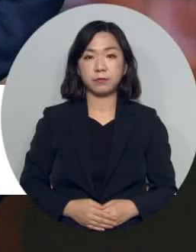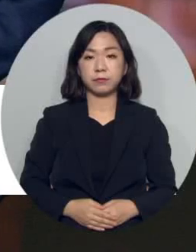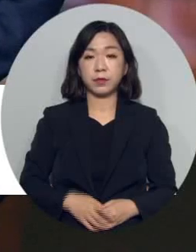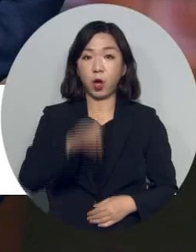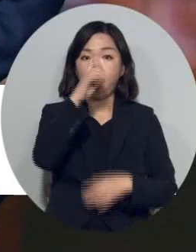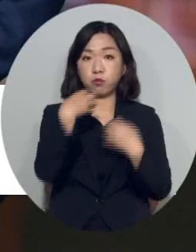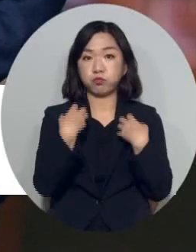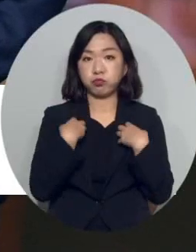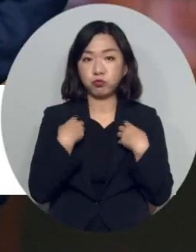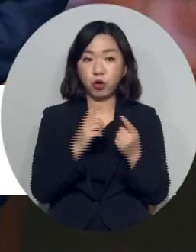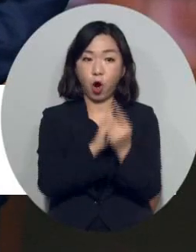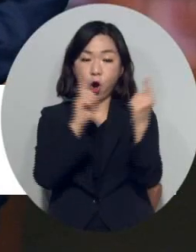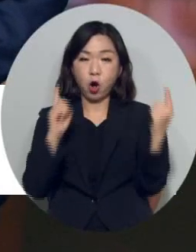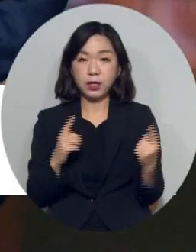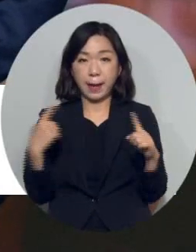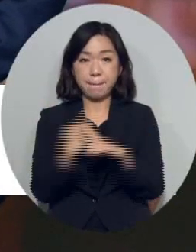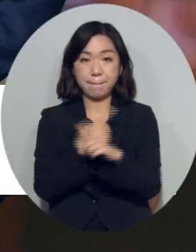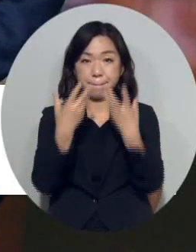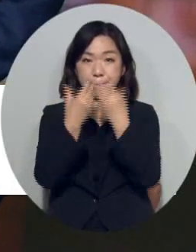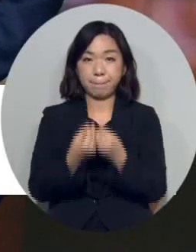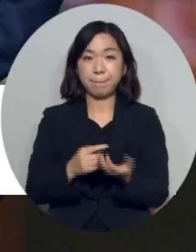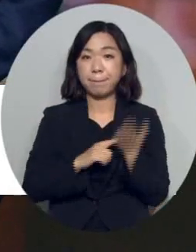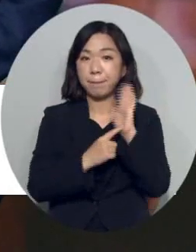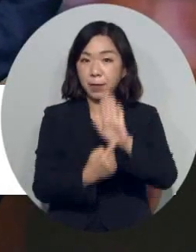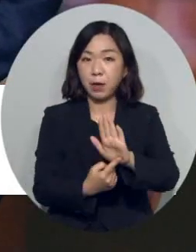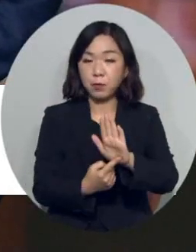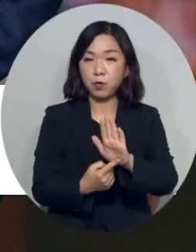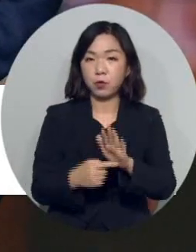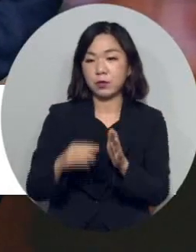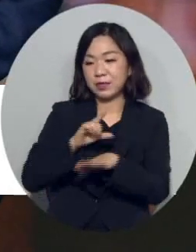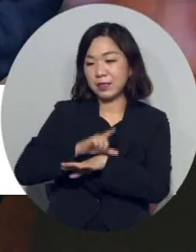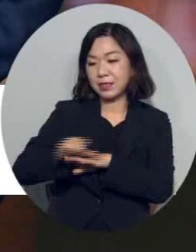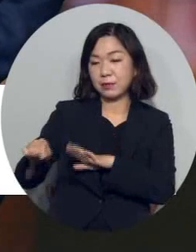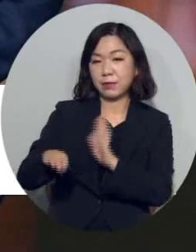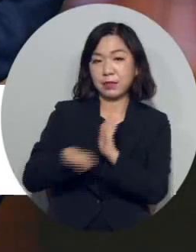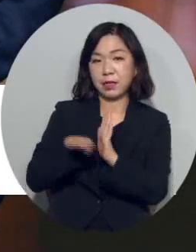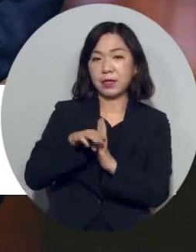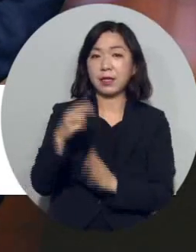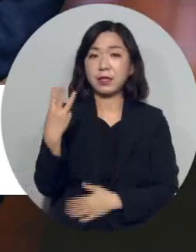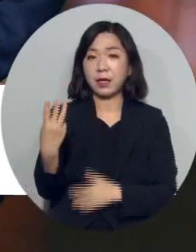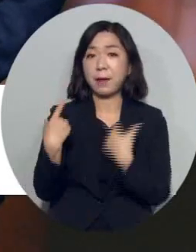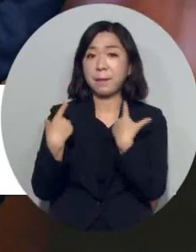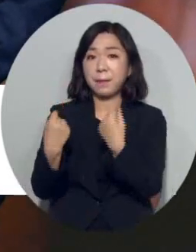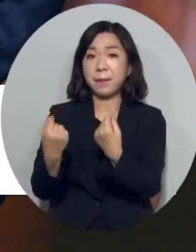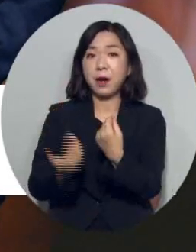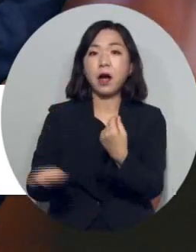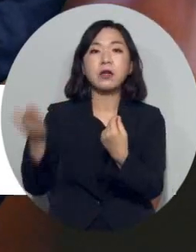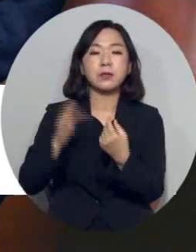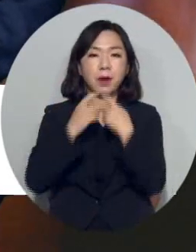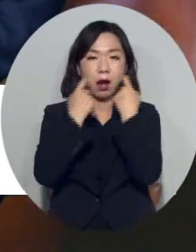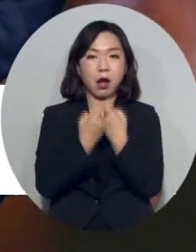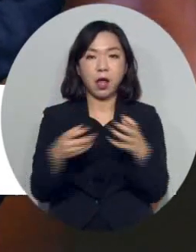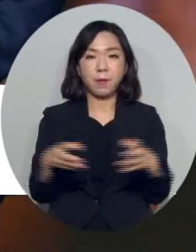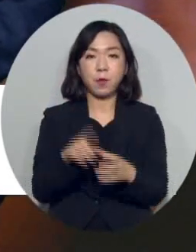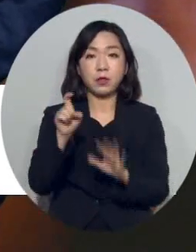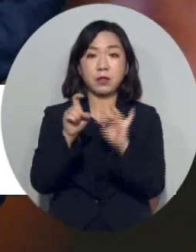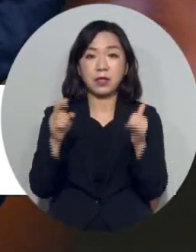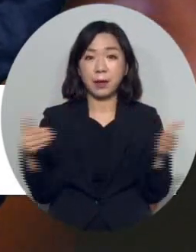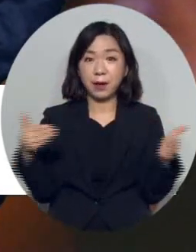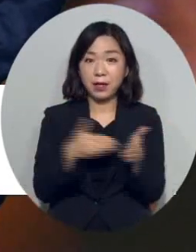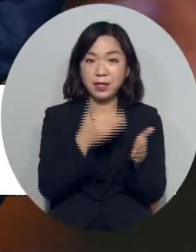정부가 거리두기 개편안을 내놨습니다 비스토 꺼는 3단 제로 변함이 없는데 사적 모임은 10명까지